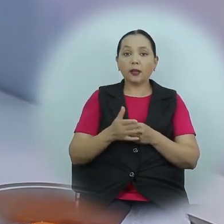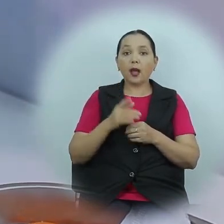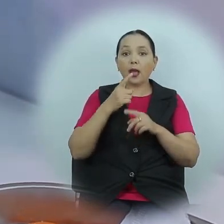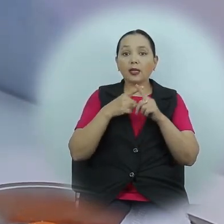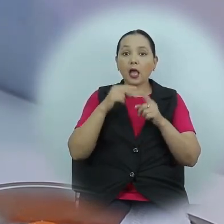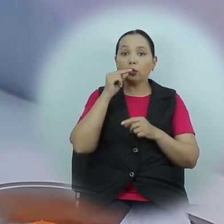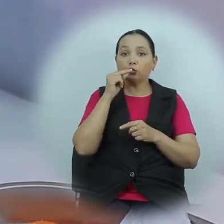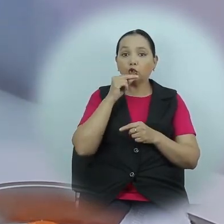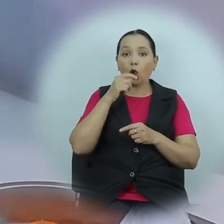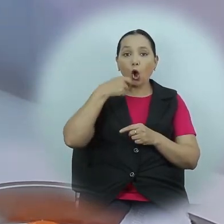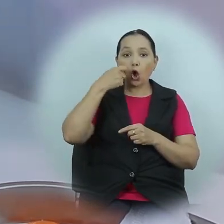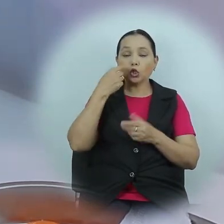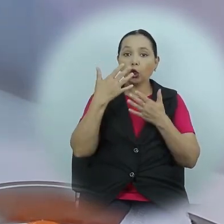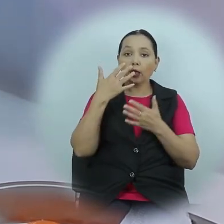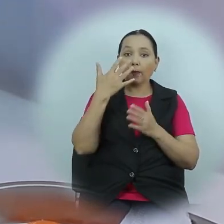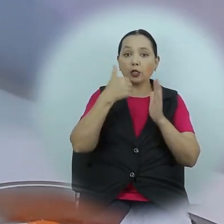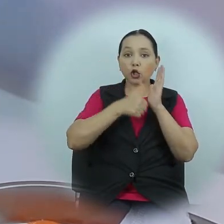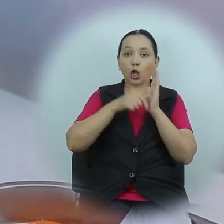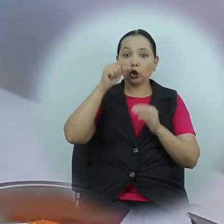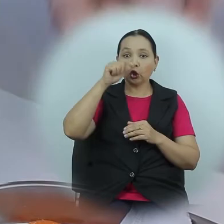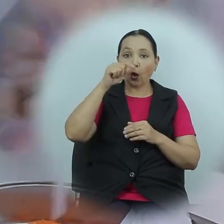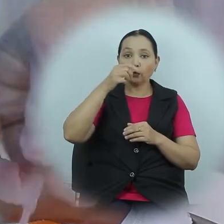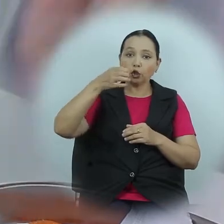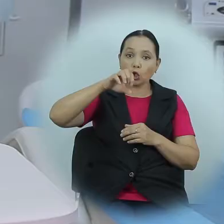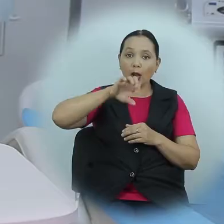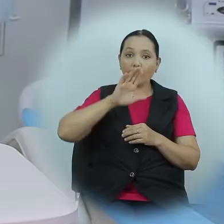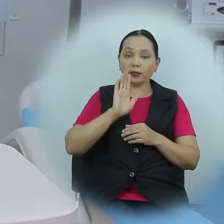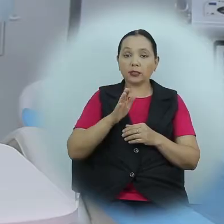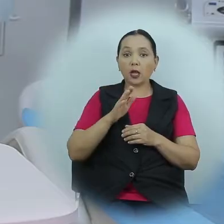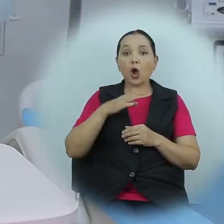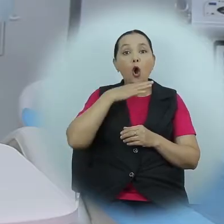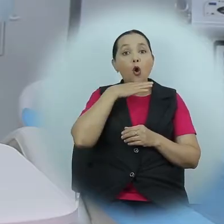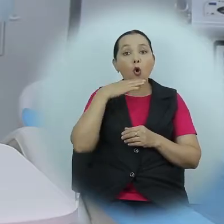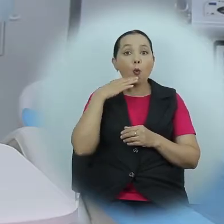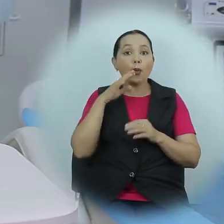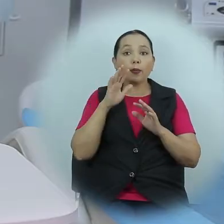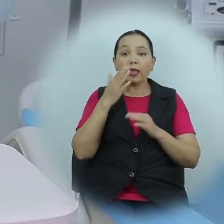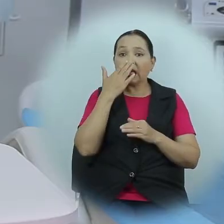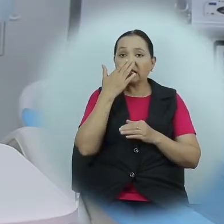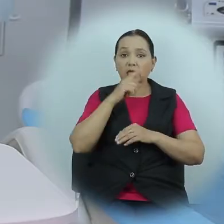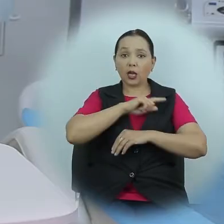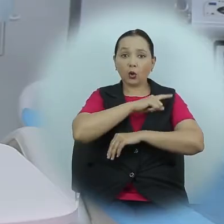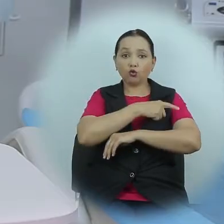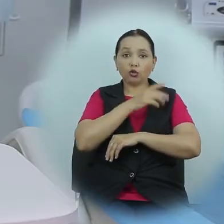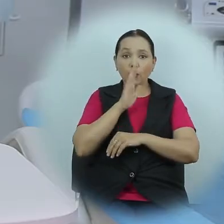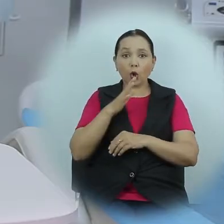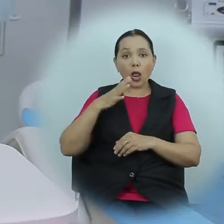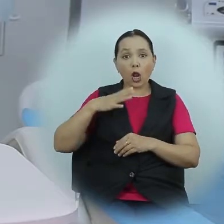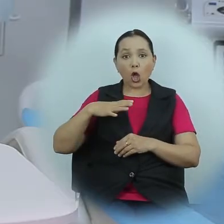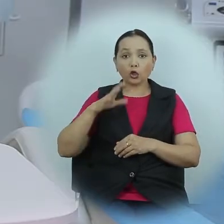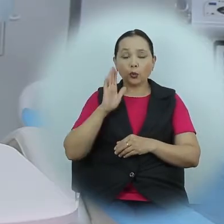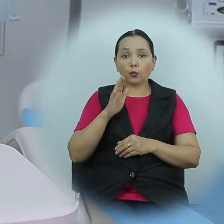Ярым чай қашық, екі беш-алты томчы соламыза. Көпейіп кетсе, хиді күчілі боп қалады, илоджі